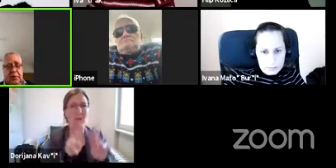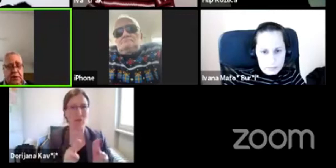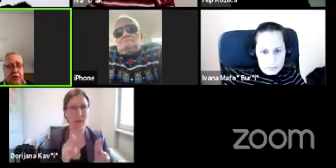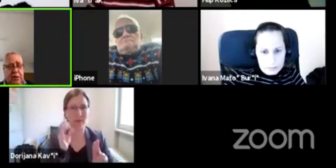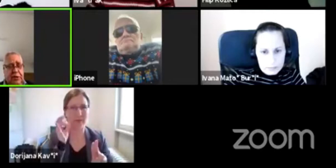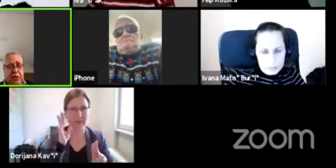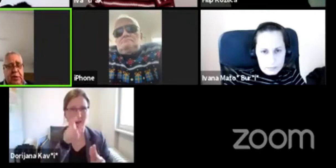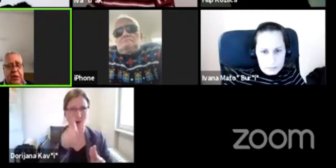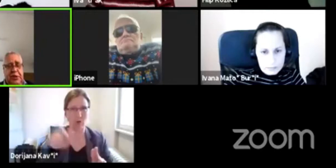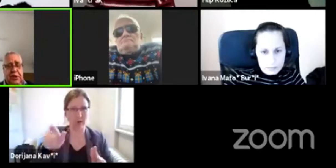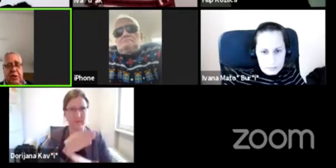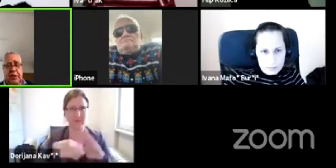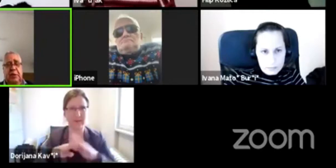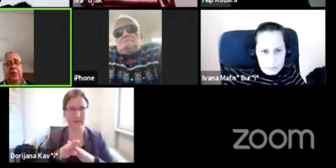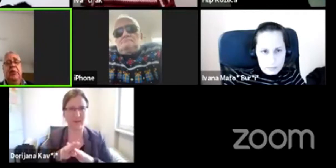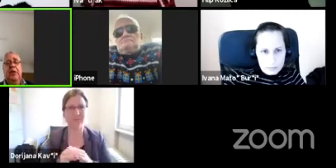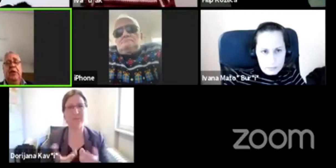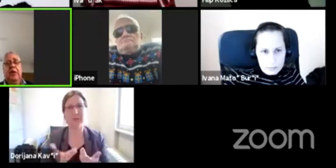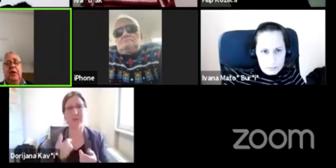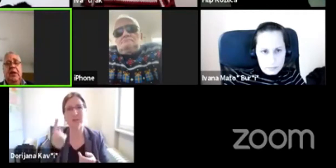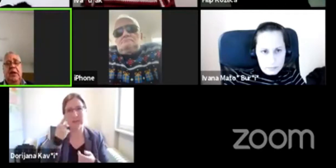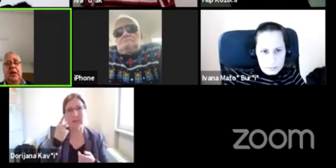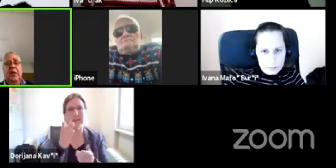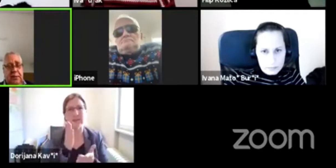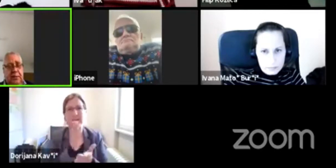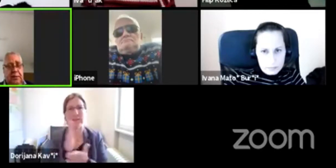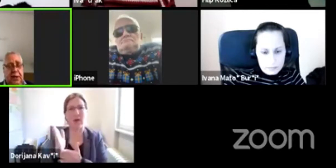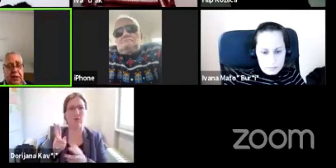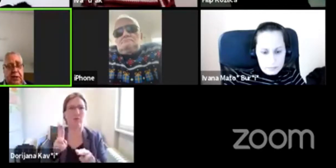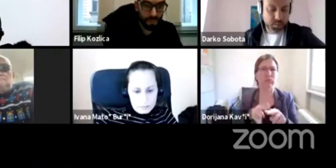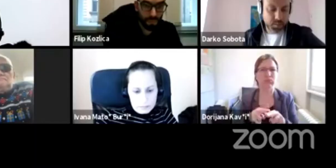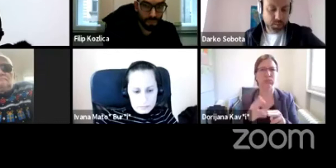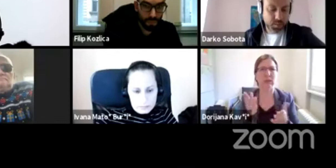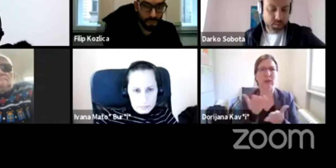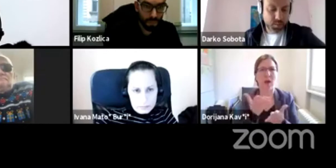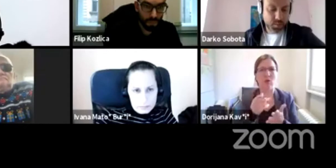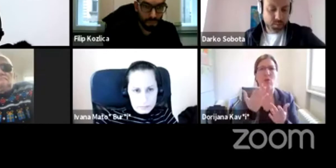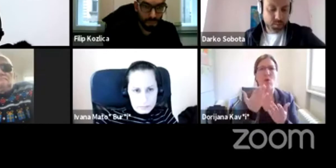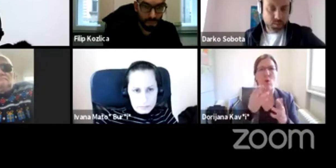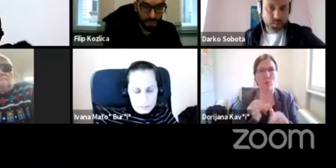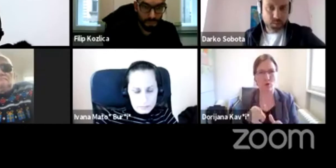sigurno svako će ga obilježiti na primjeren način u svom djelokrugu.